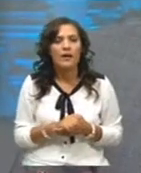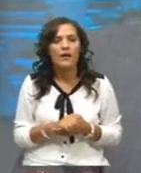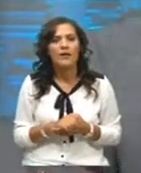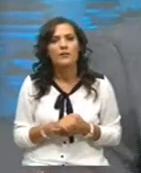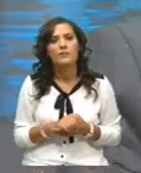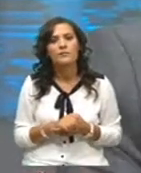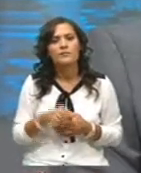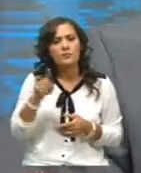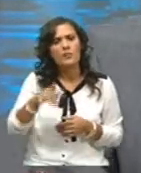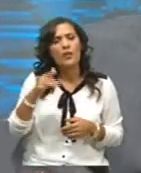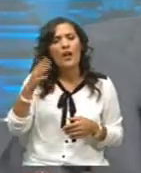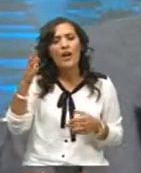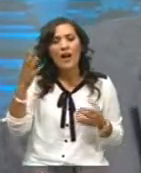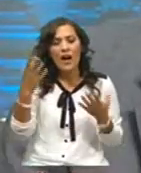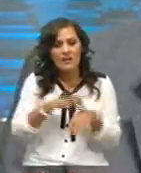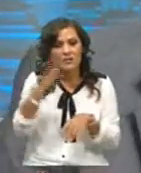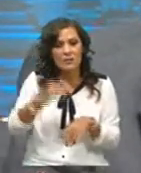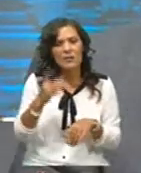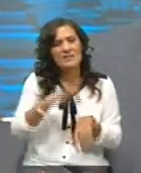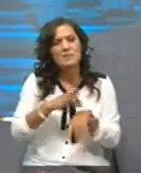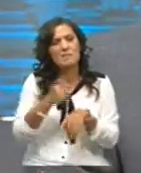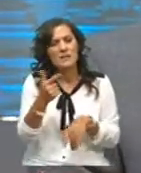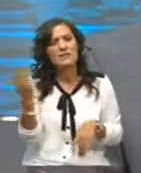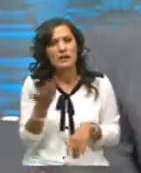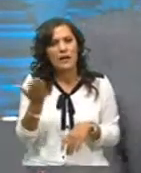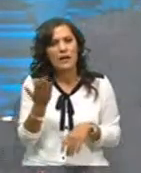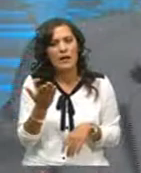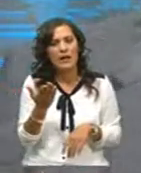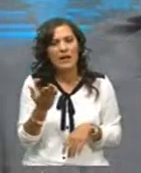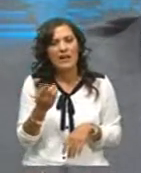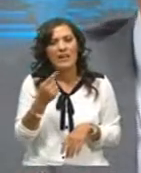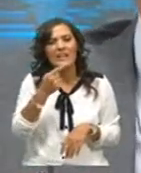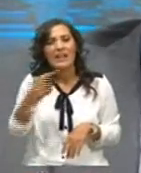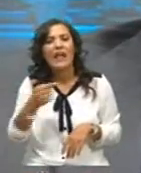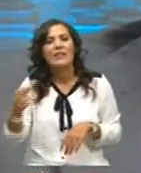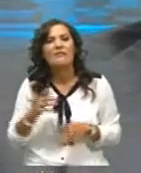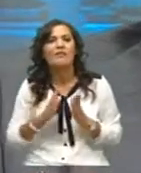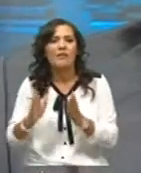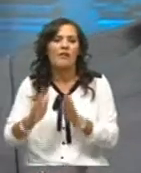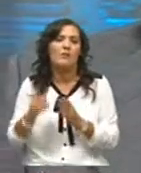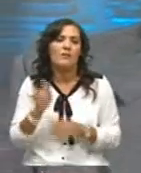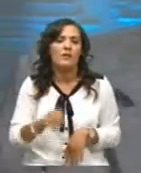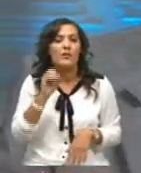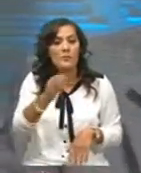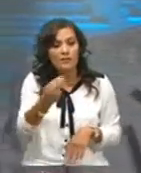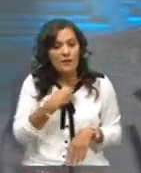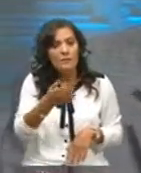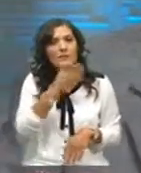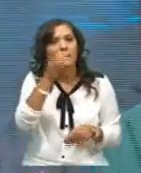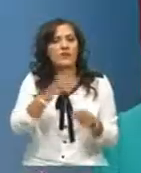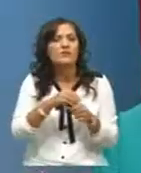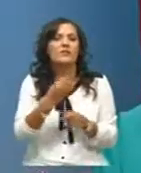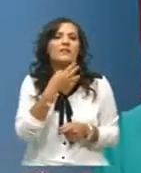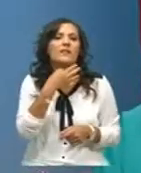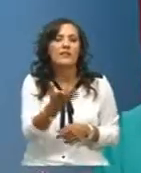bir ona yakalananlar da hastalık biraz daha agresif seyreder Bercan verdiğiniz bilgiler için